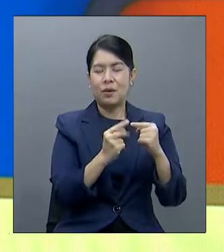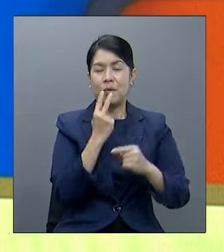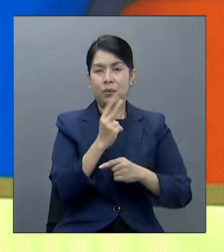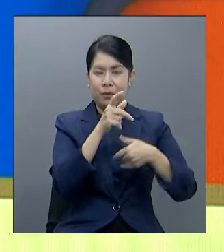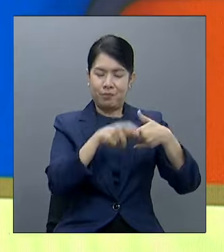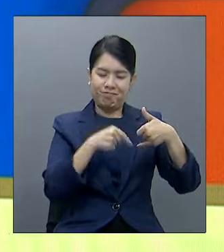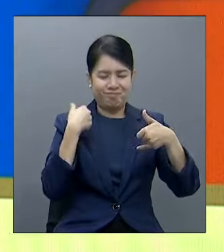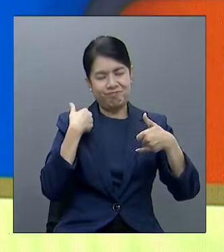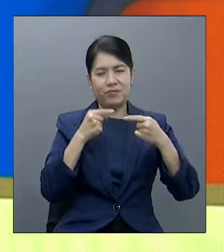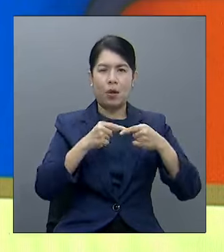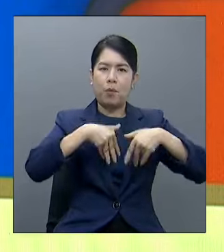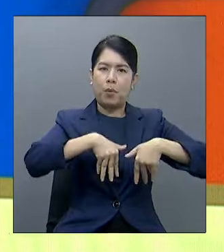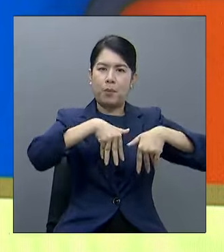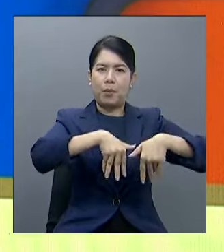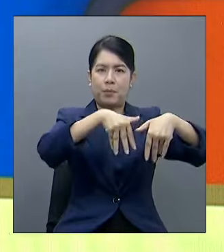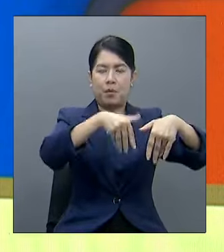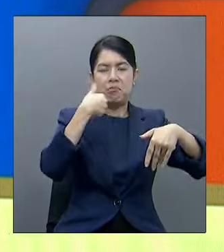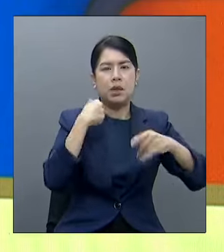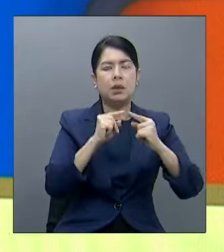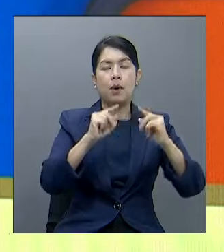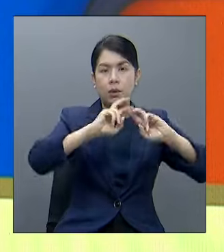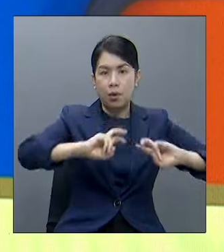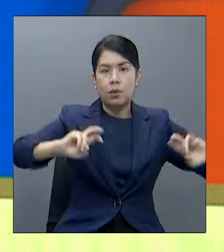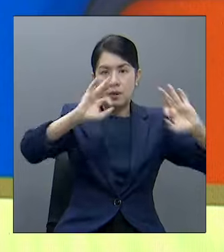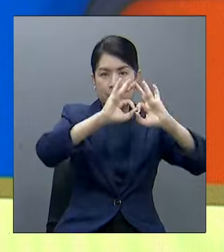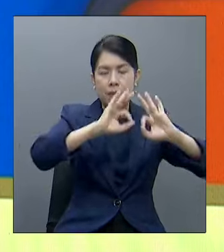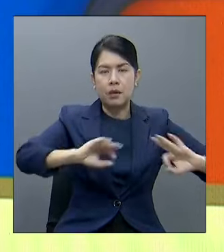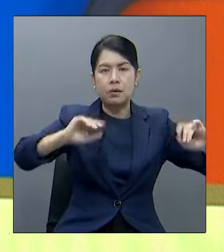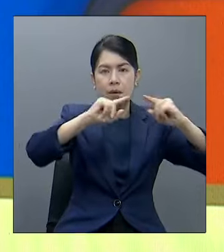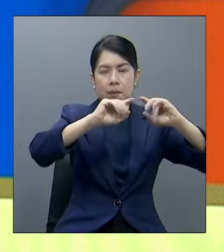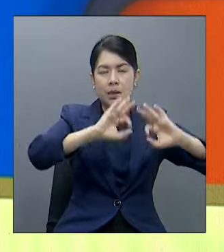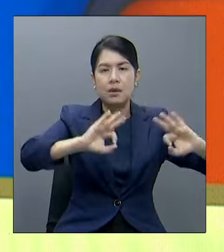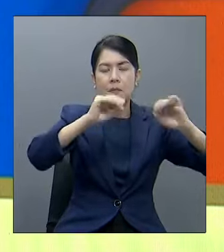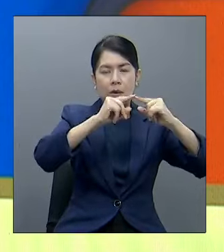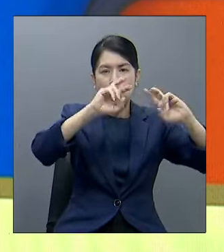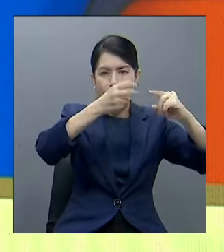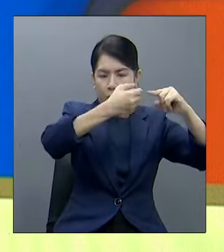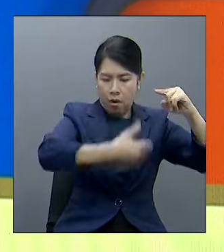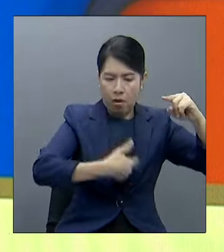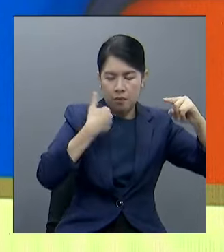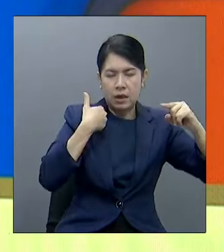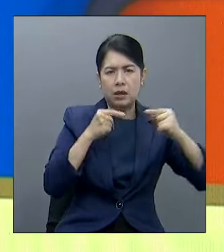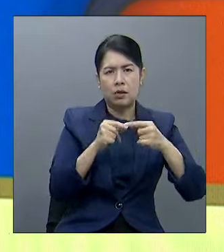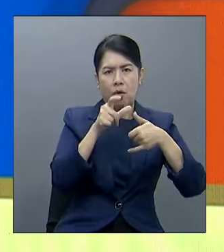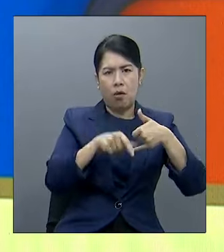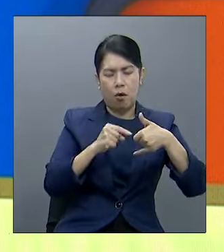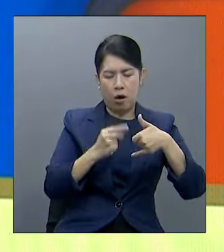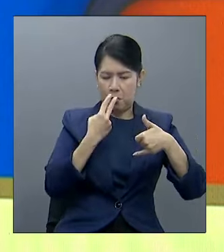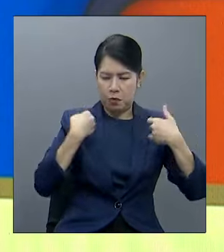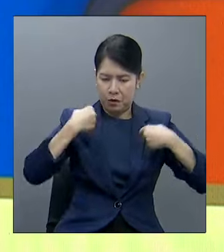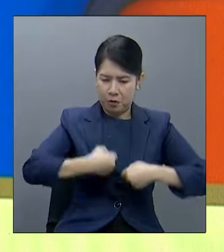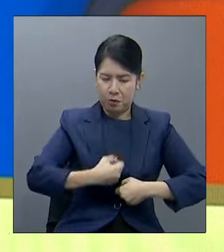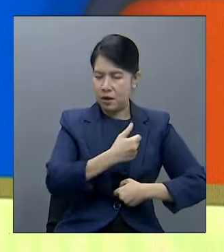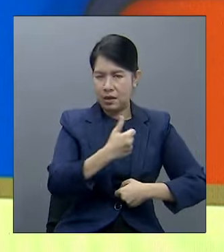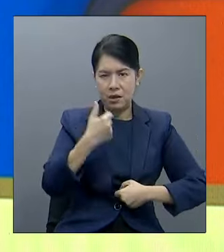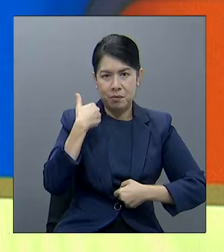แค่ไปเดินขบวนค่ะคอนเซปต์เรามาอย่างที่บอกนะคะหน้าตาดีร่างกายดีความคิดดีทั้งหมดทั้งสิ้นนี้เป็นองค์ประกอ